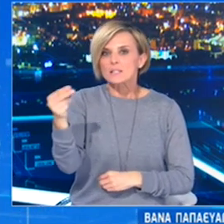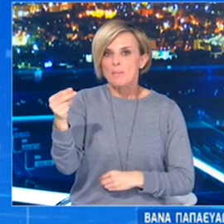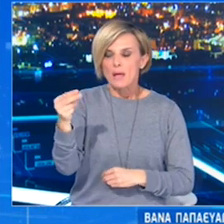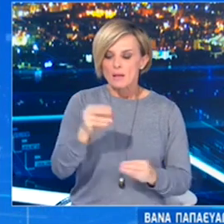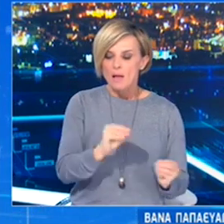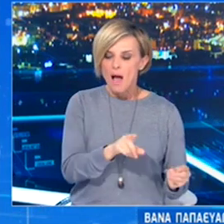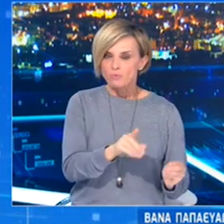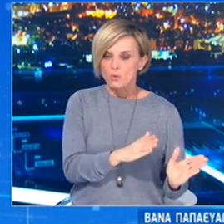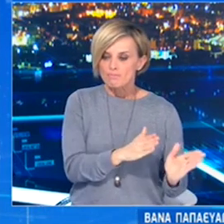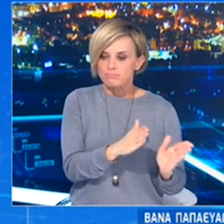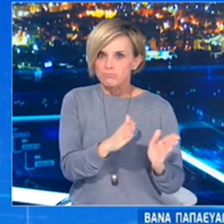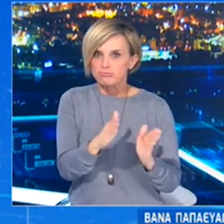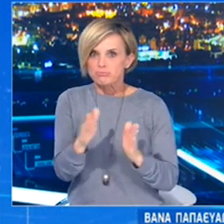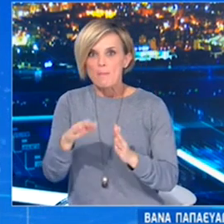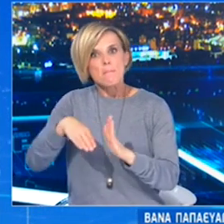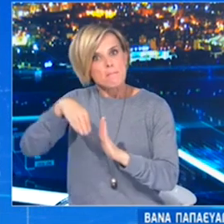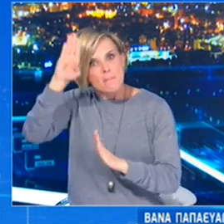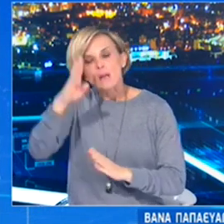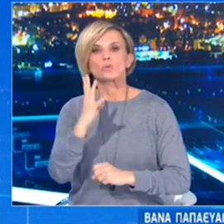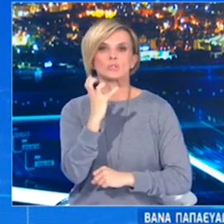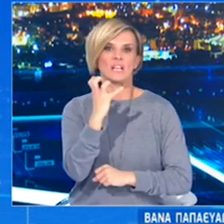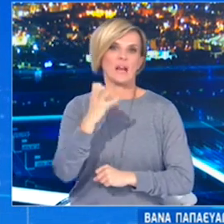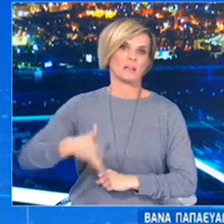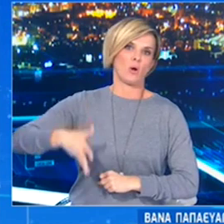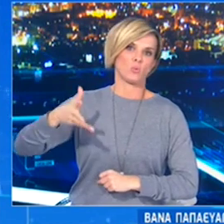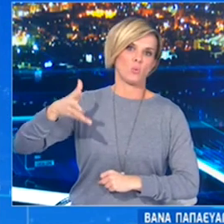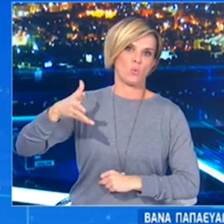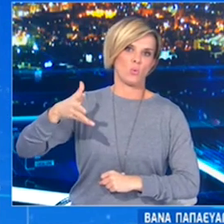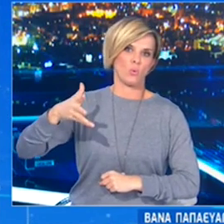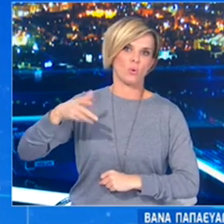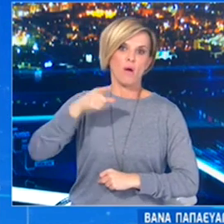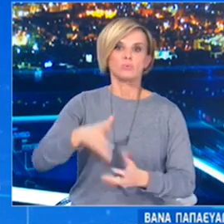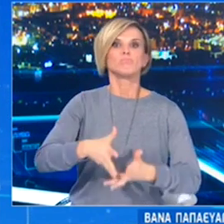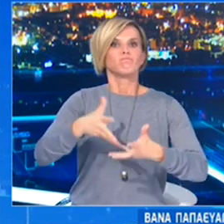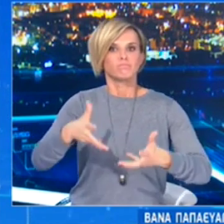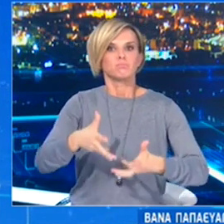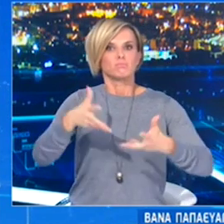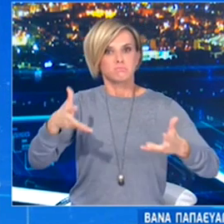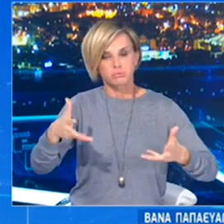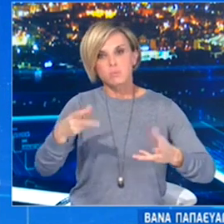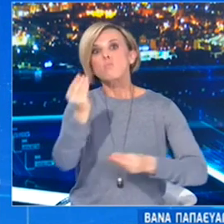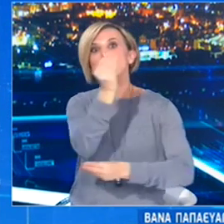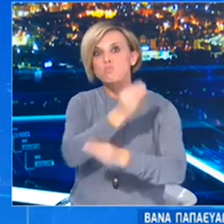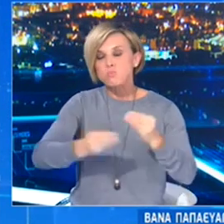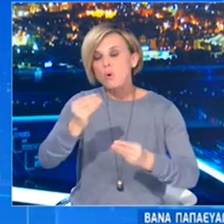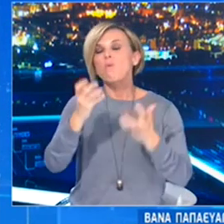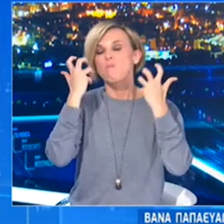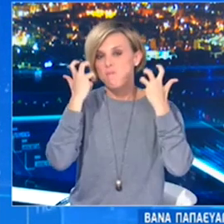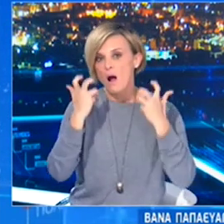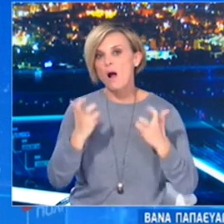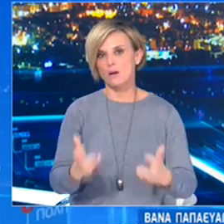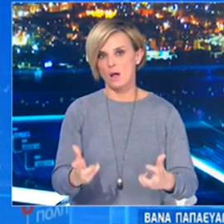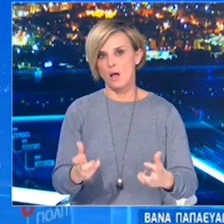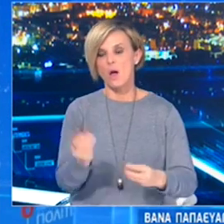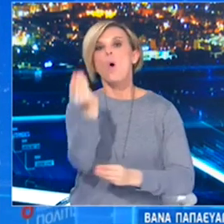μεγαλύτερες ηλικίες, άτομα μεγαλύτερης ηλικίας, όπου έχουμε βέβαια και μεγαλύτερη νοσιότητα, μεγαλύτερη πιθανότητα να εισαχθούν στο νοσοκομείο ή και